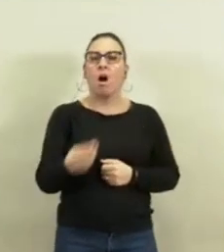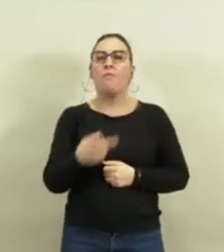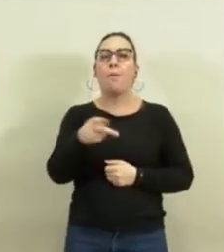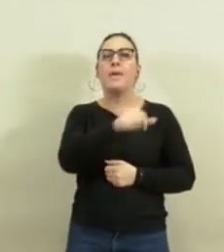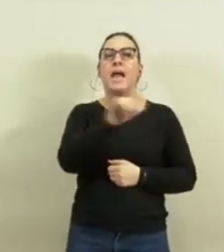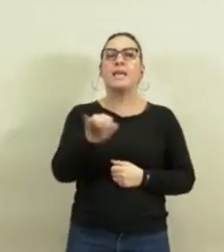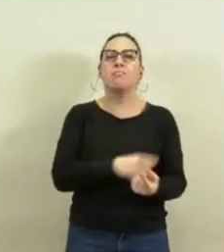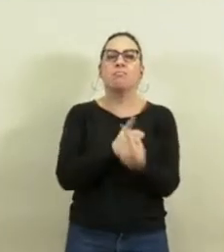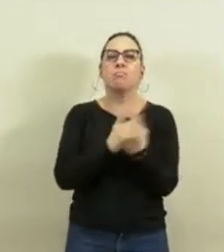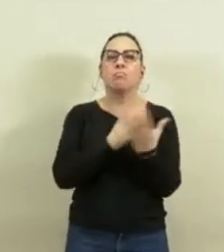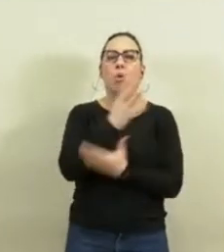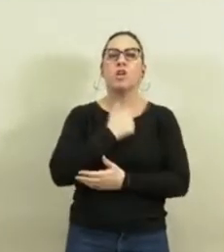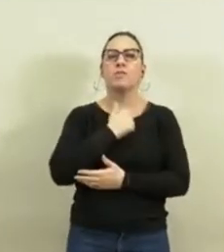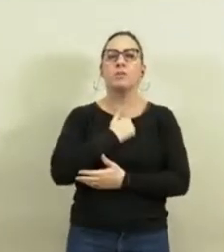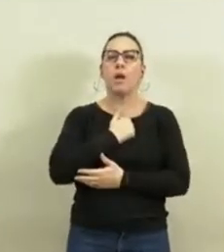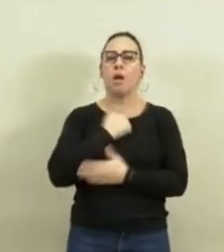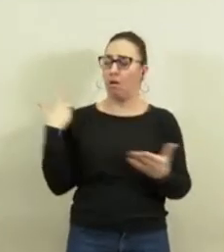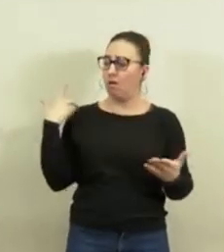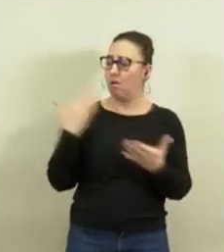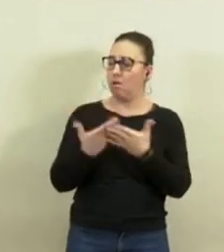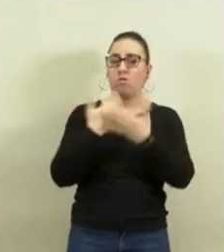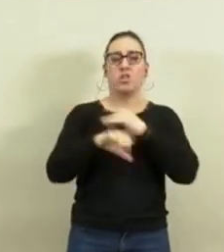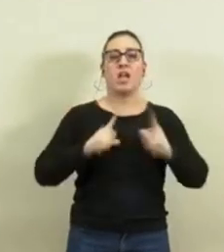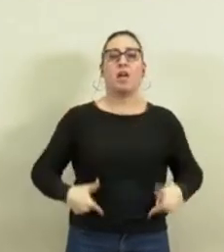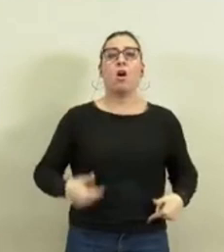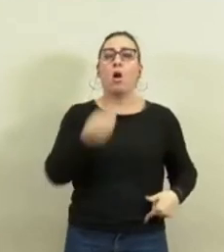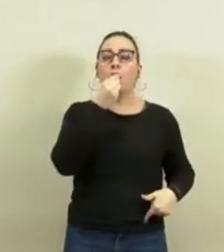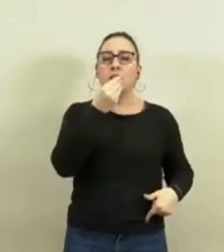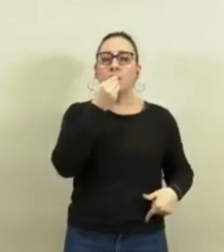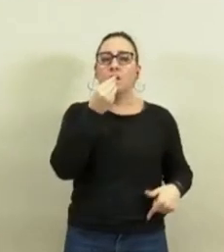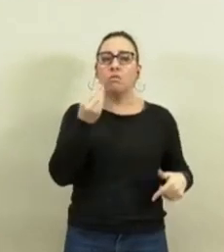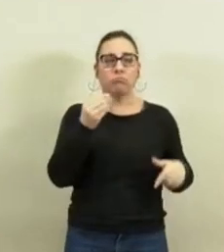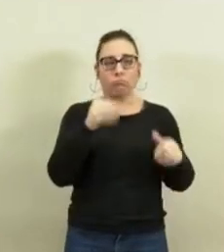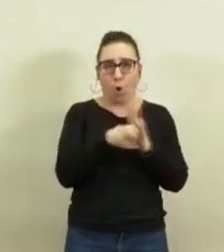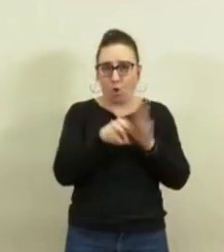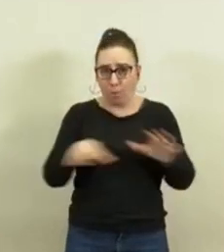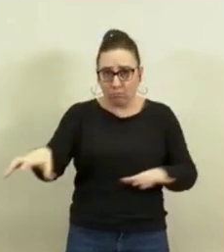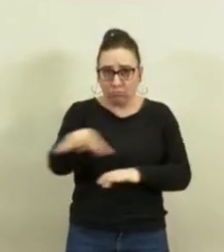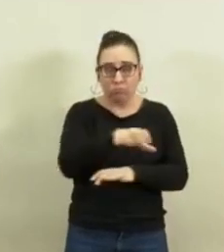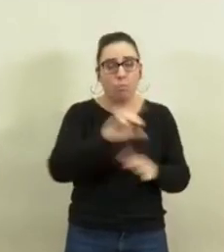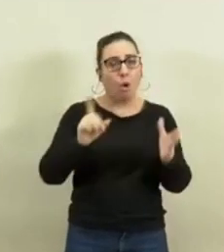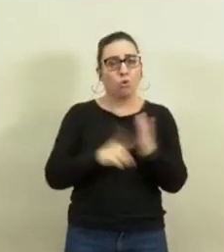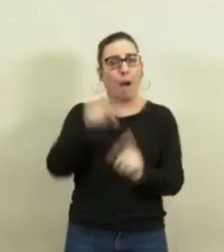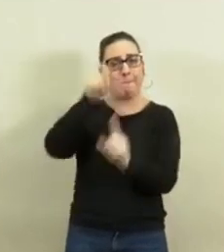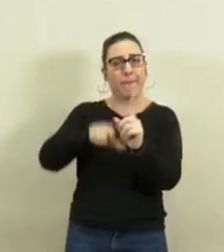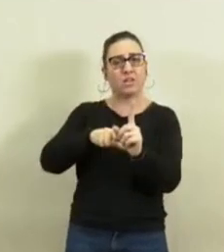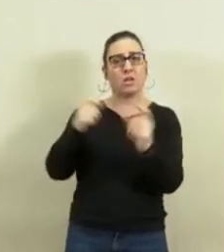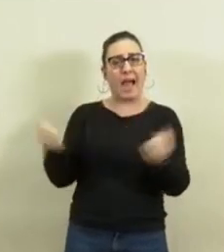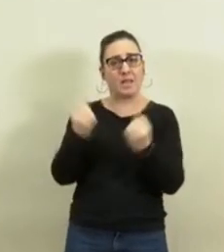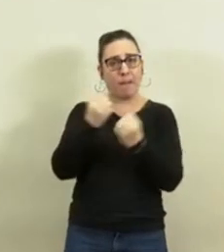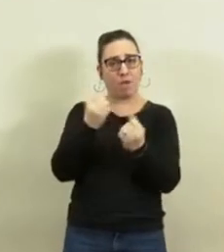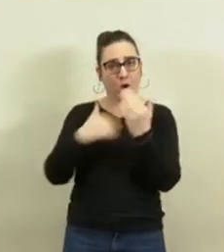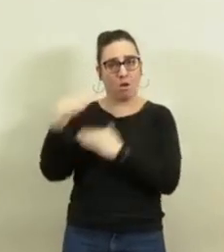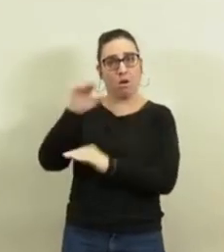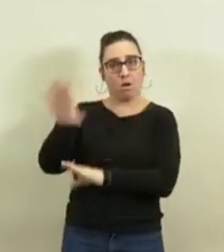projet d'accueil individualisé, qui jusque-là, à la cantine des écoles de Grenoble, bénéficiaient d'un animateur supplémentaire et